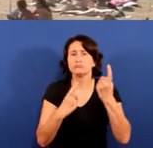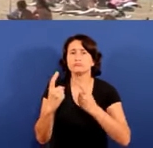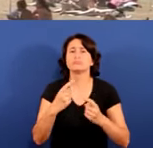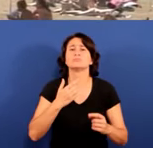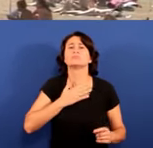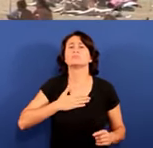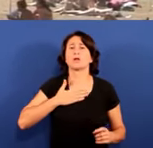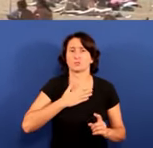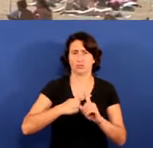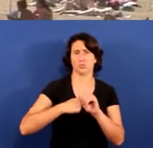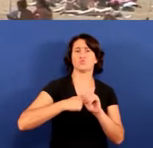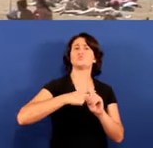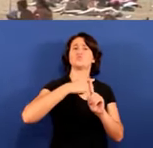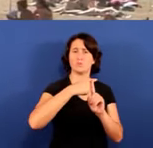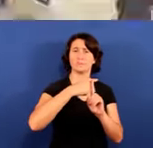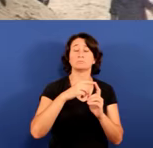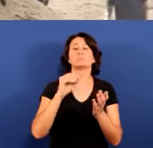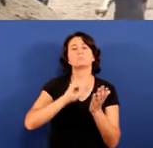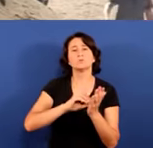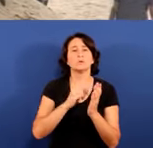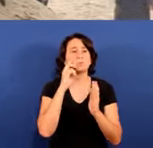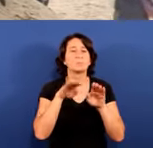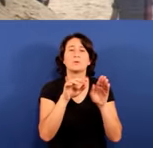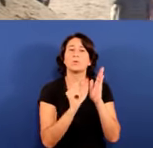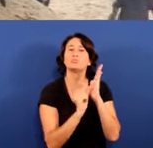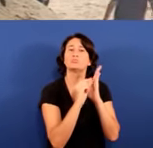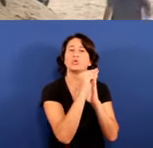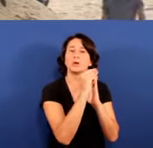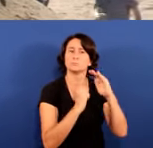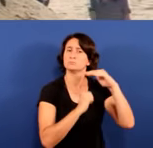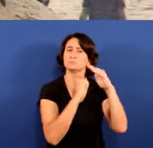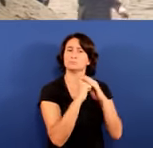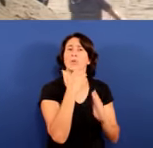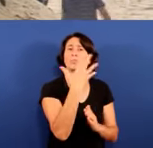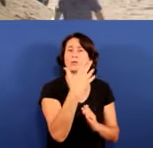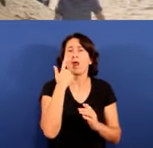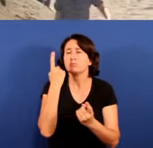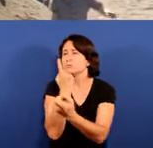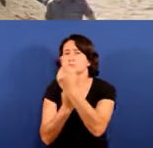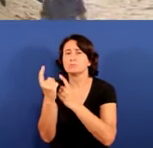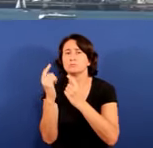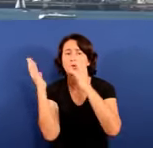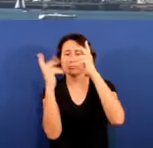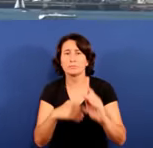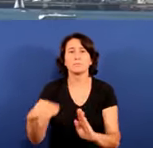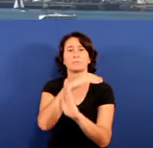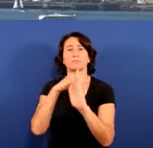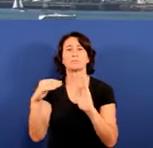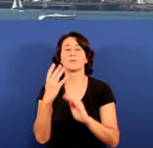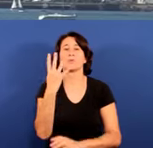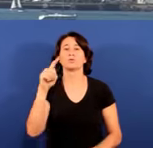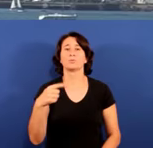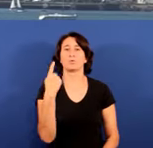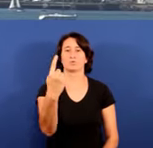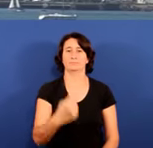joan da Hondartzara, iaz baino 1 milioi bat erabiltzaile gehiago erregistratu dira. Hau da, guztira ia 5,6 milioi